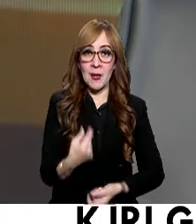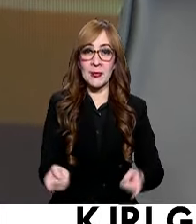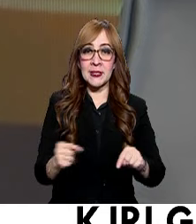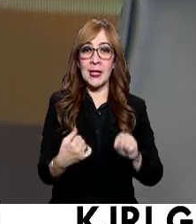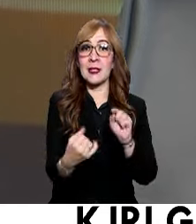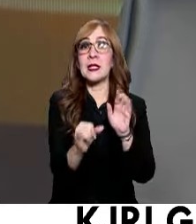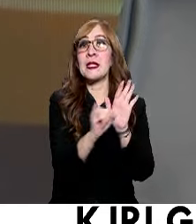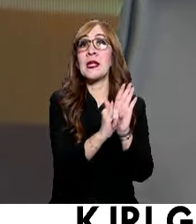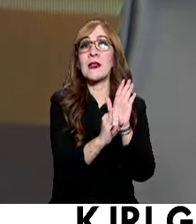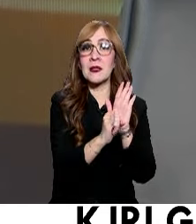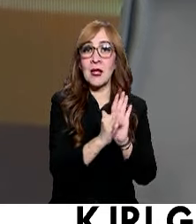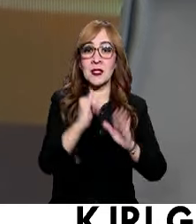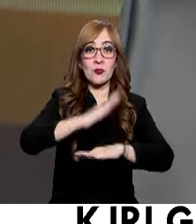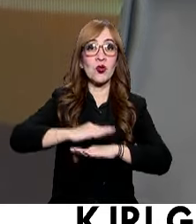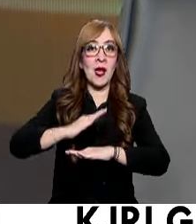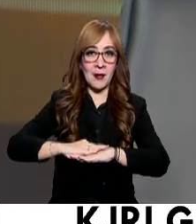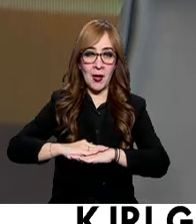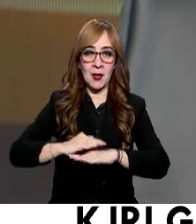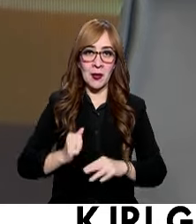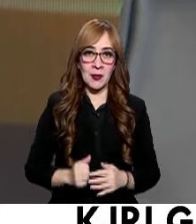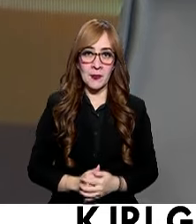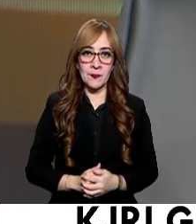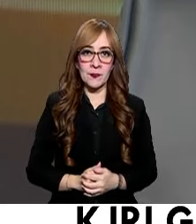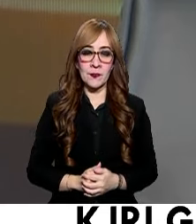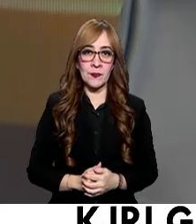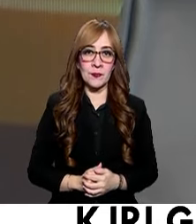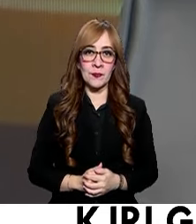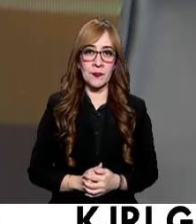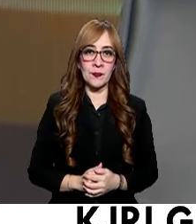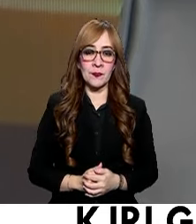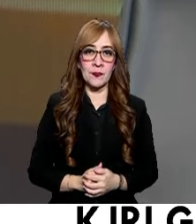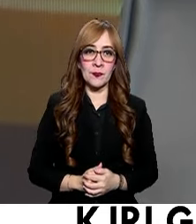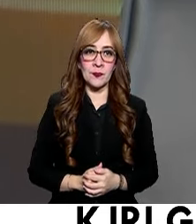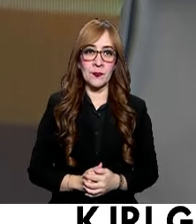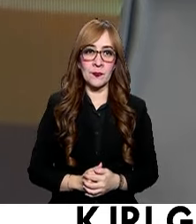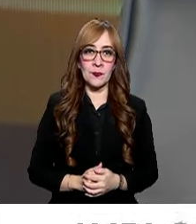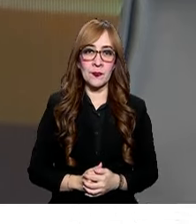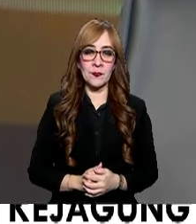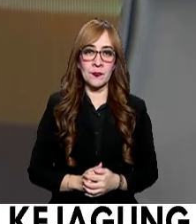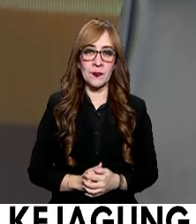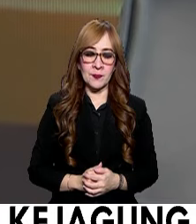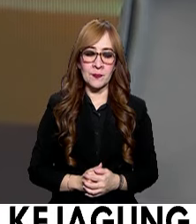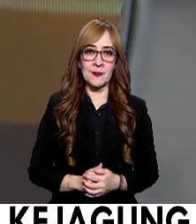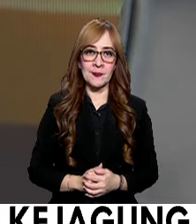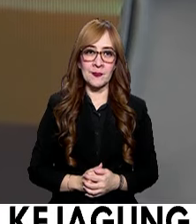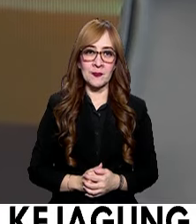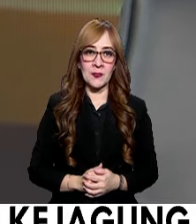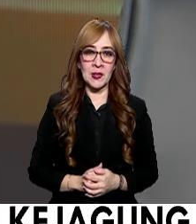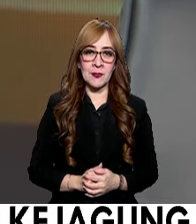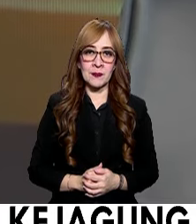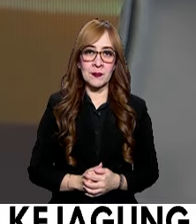bangunan kantor pemerintah lembaga pendidikan dan sebagainya silakan lanjut ya dalam